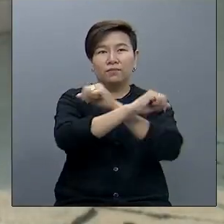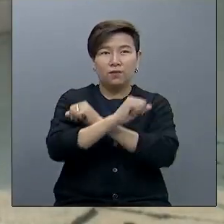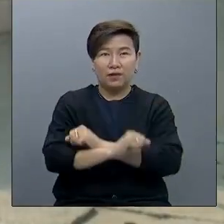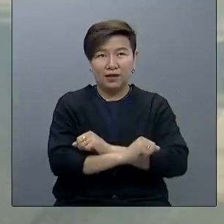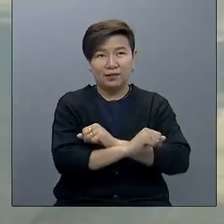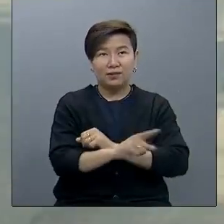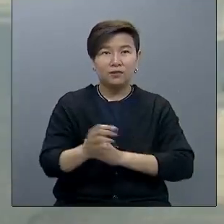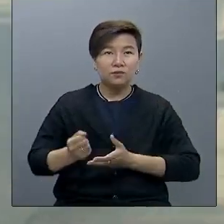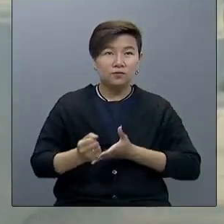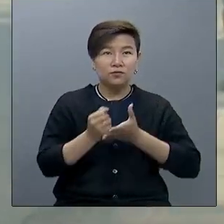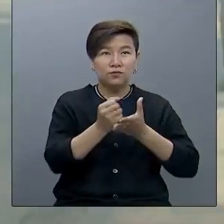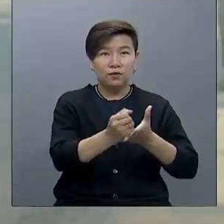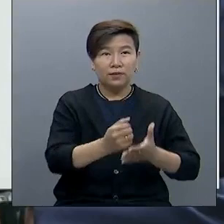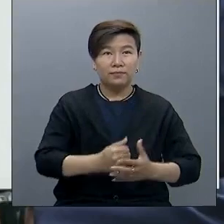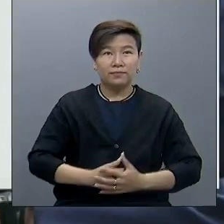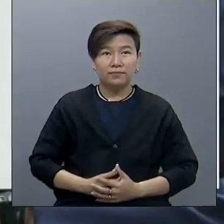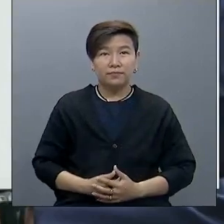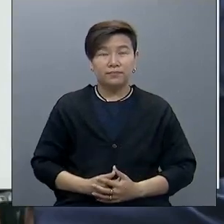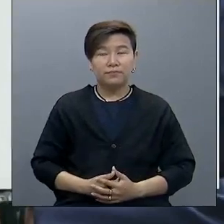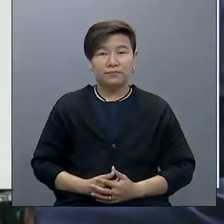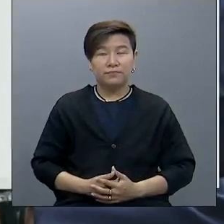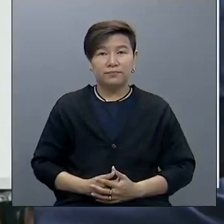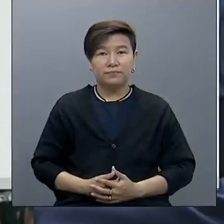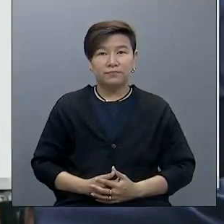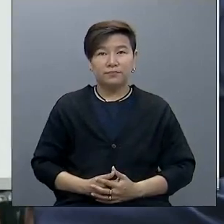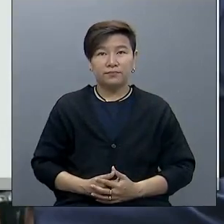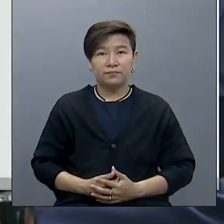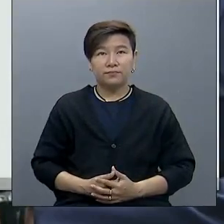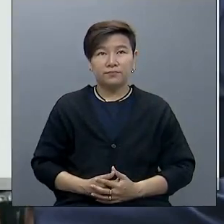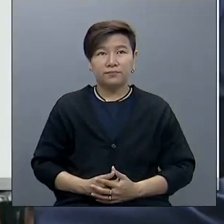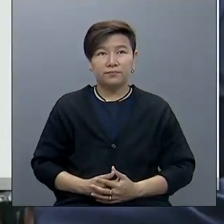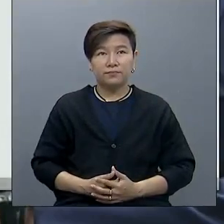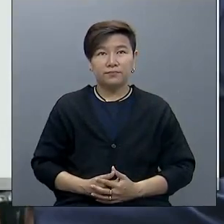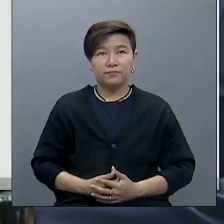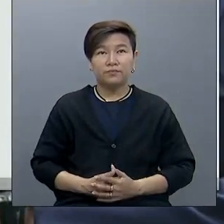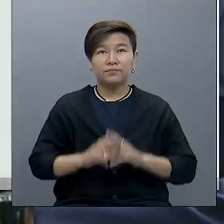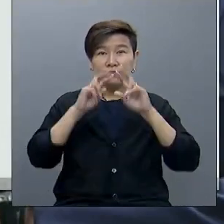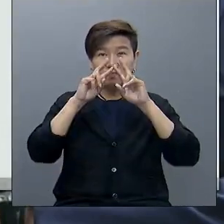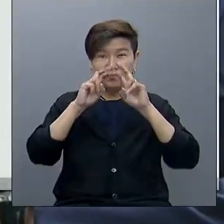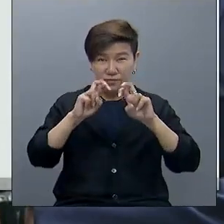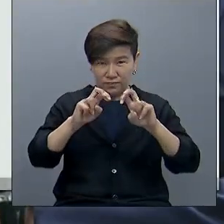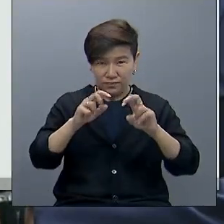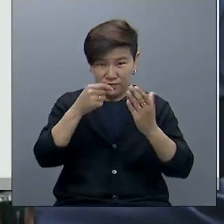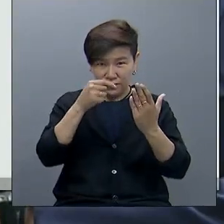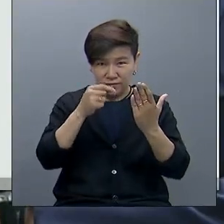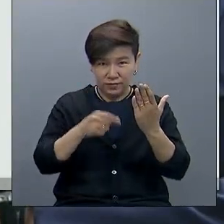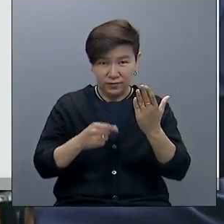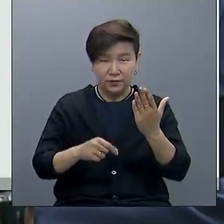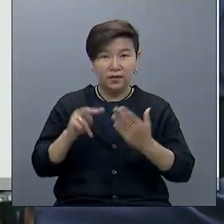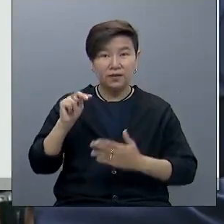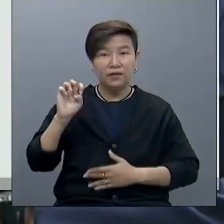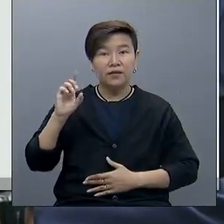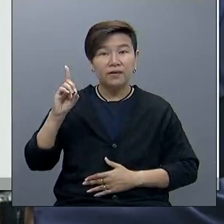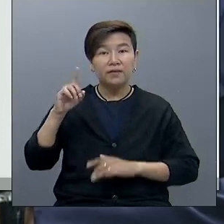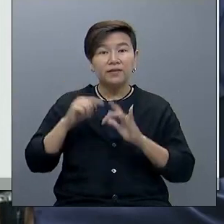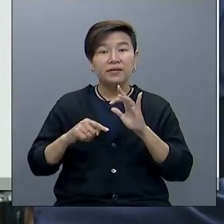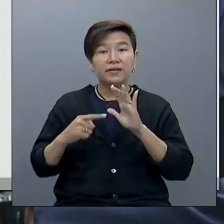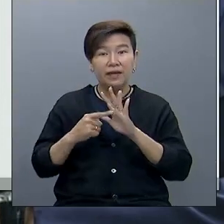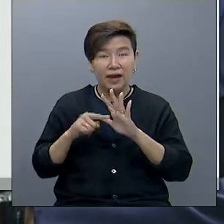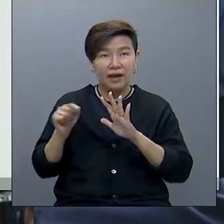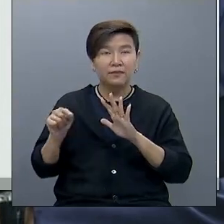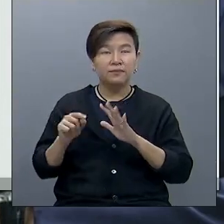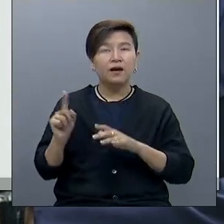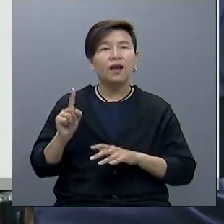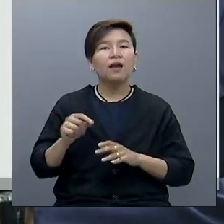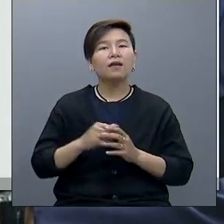ความสะดวกในพื้นที่ด้วยค่ะมีผลสำรวจจากสถาบันบัณฑิตพัฒนาบริหารศาสตร์หรือว่านิด้าค่ะเ